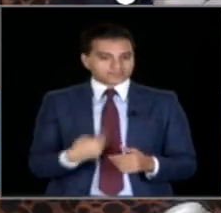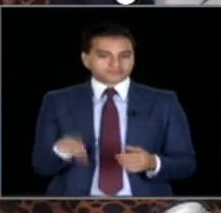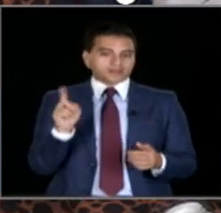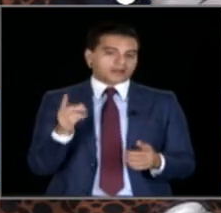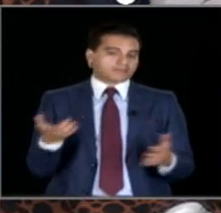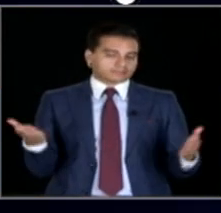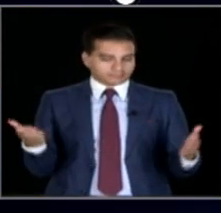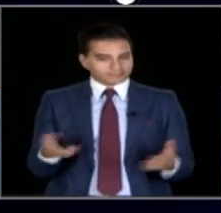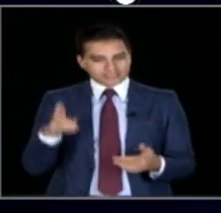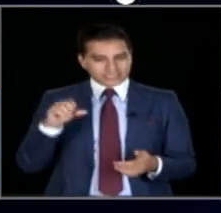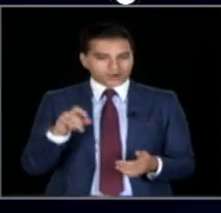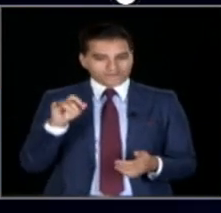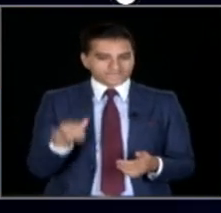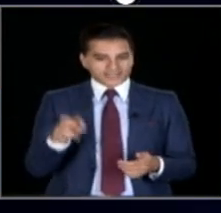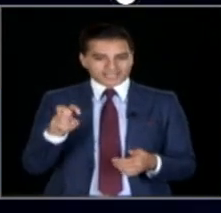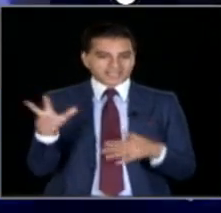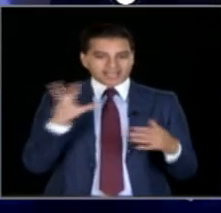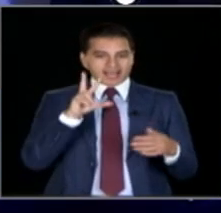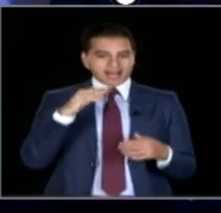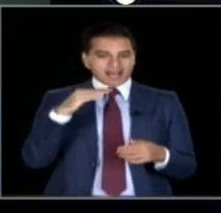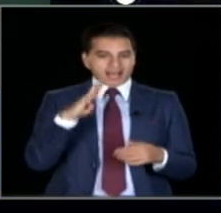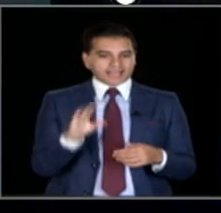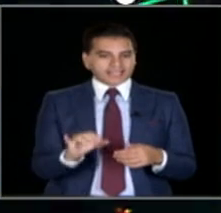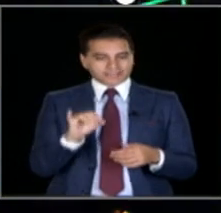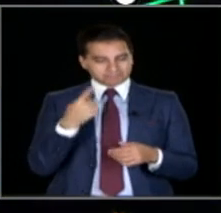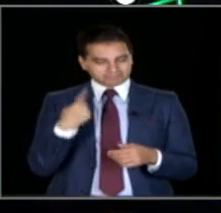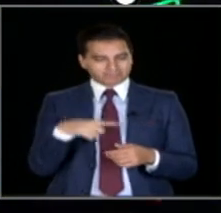توفيق الحكيم إجابة صحيحة.